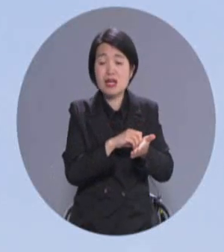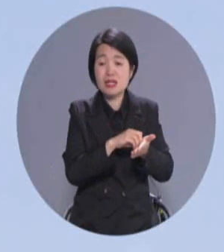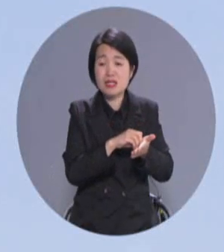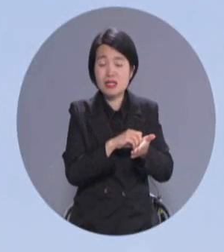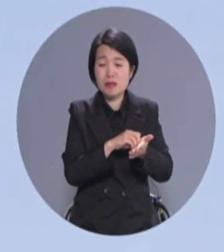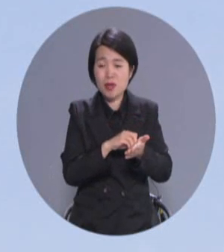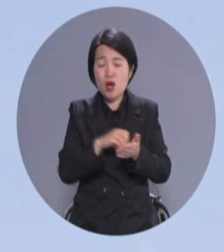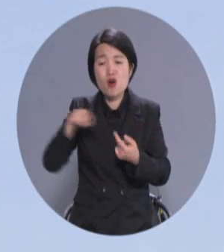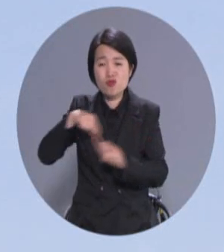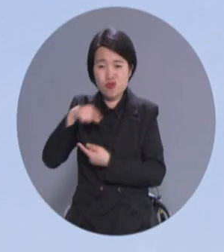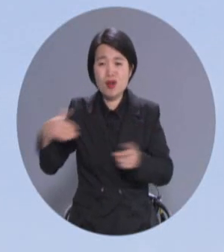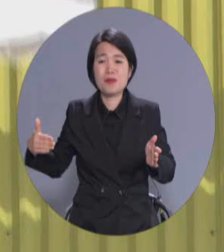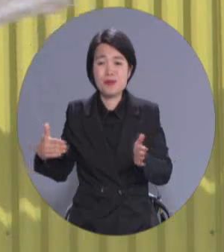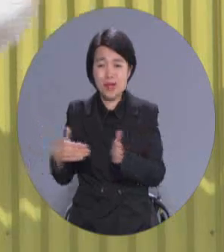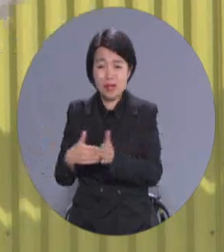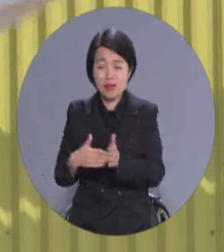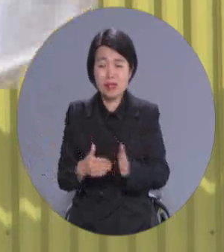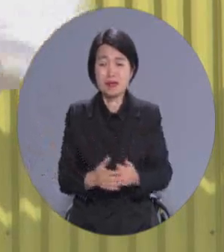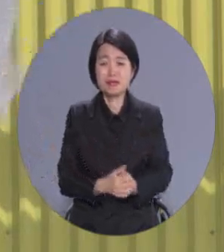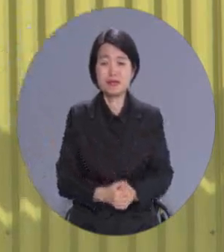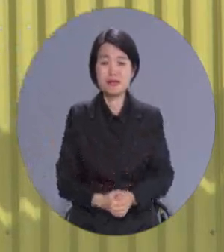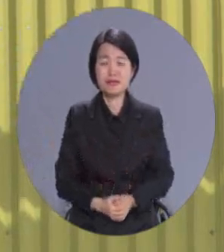상황이 종료될 때까지 운영됩니다.